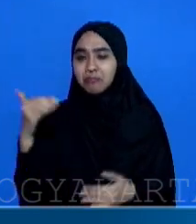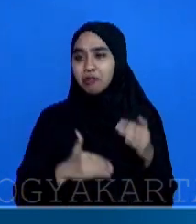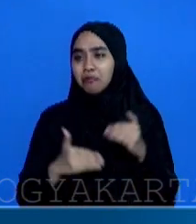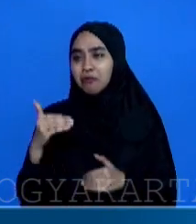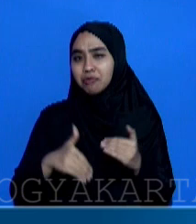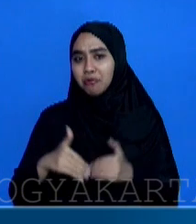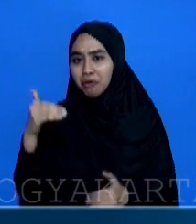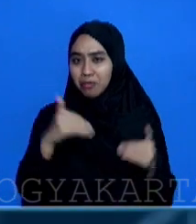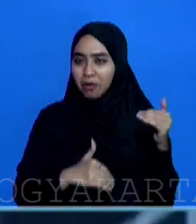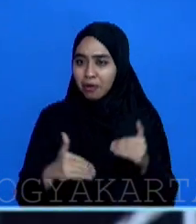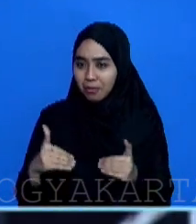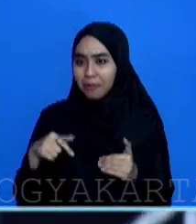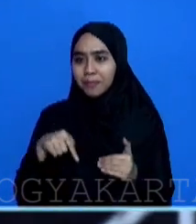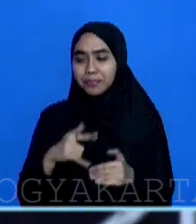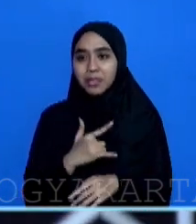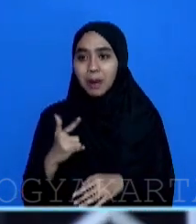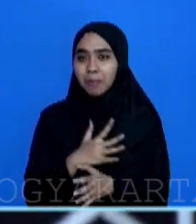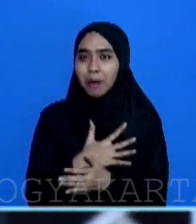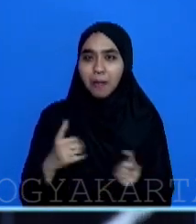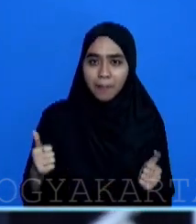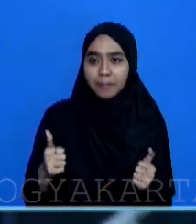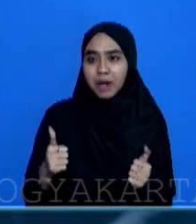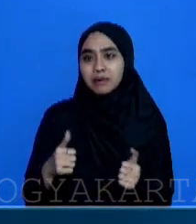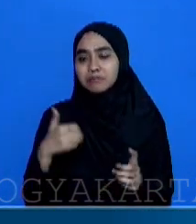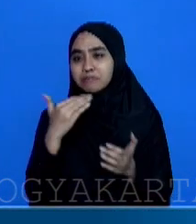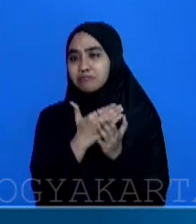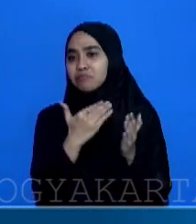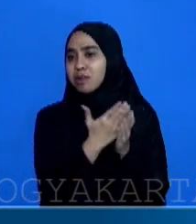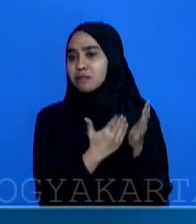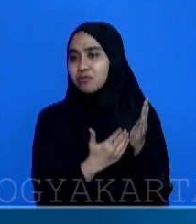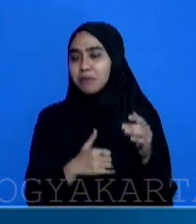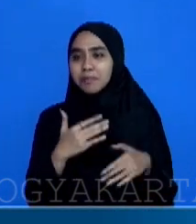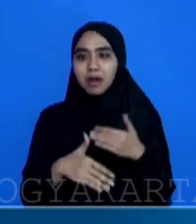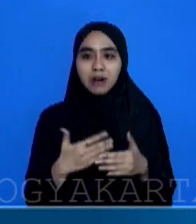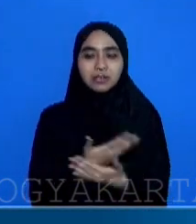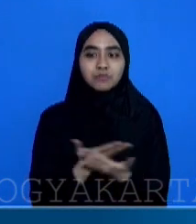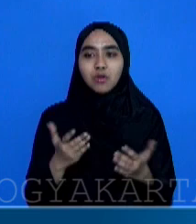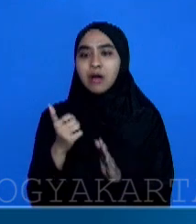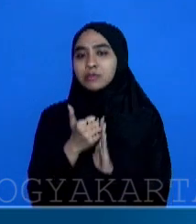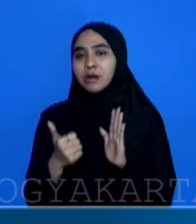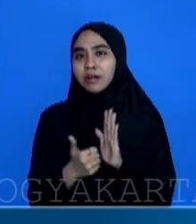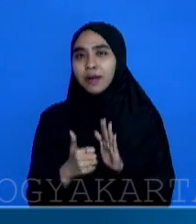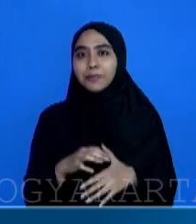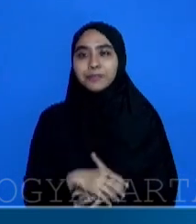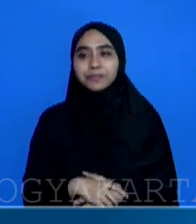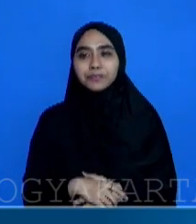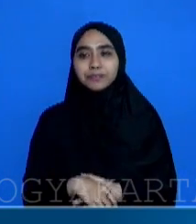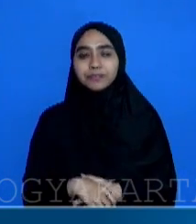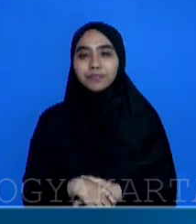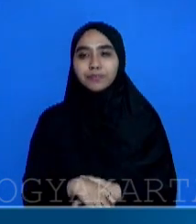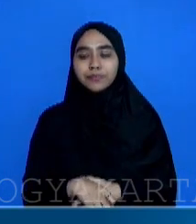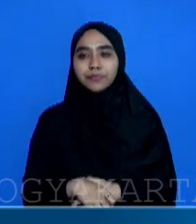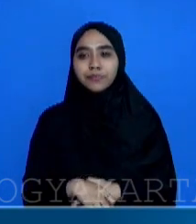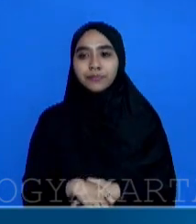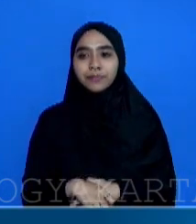wisatawan tetap aman tertib untuk pelaksanaan semua event ya bulan